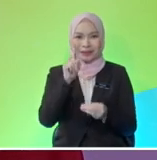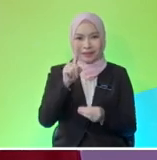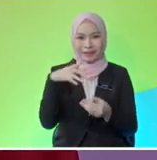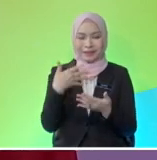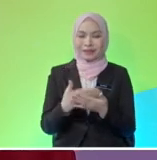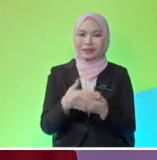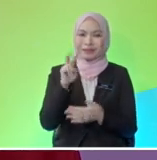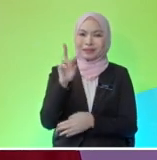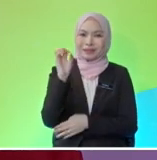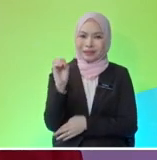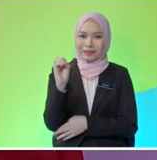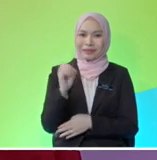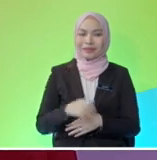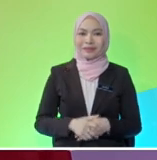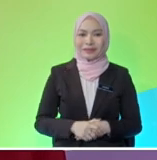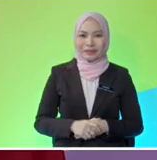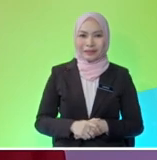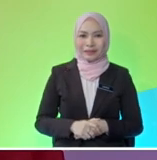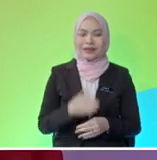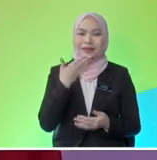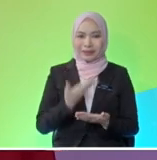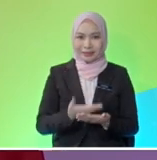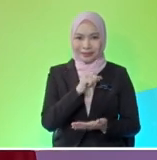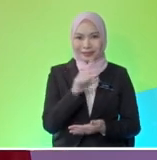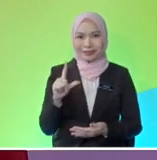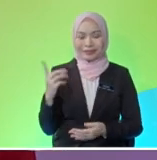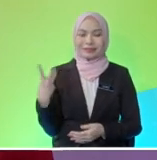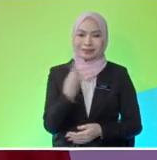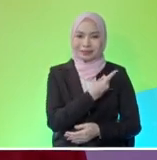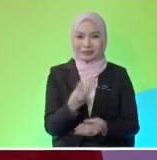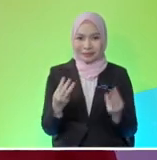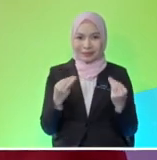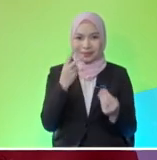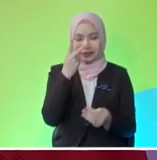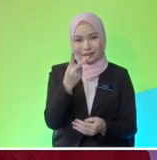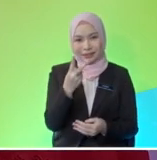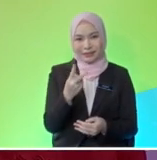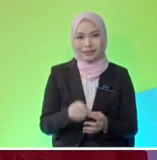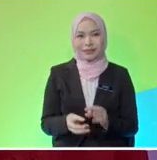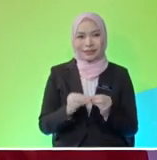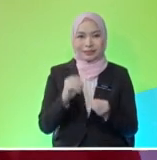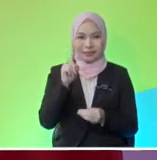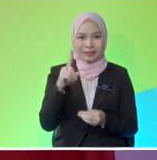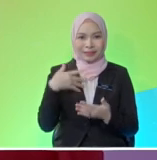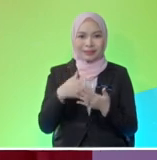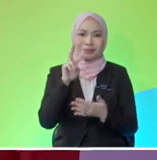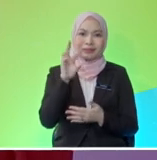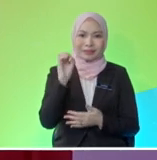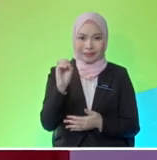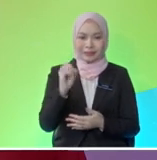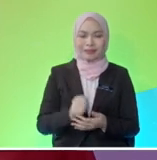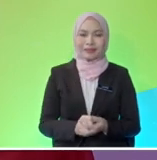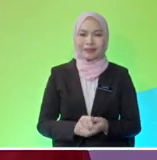tahu juga nama dia. Baiklah, kita nak tengok dulu ya. Angka 1 hingga 20. Baik.